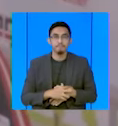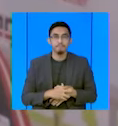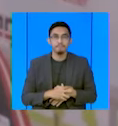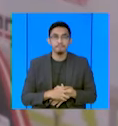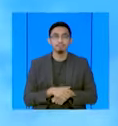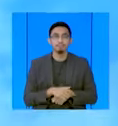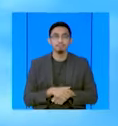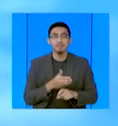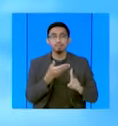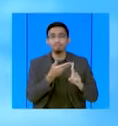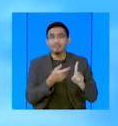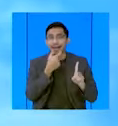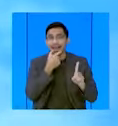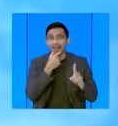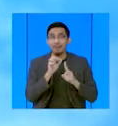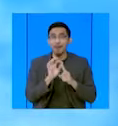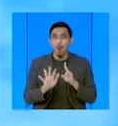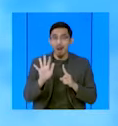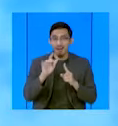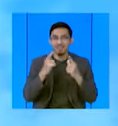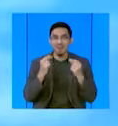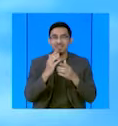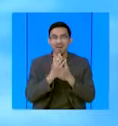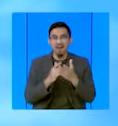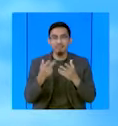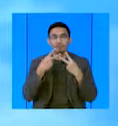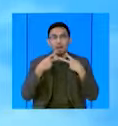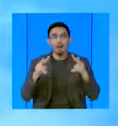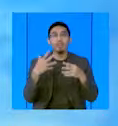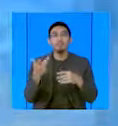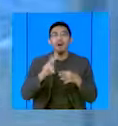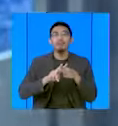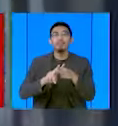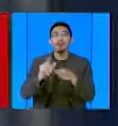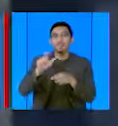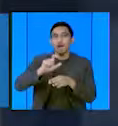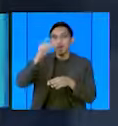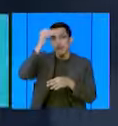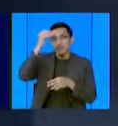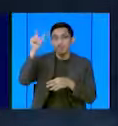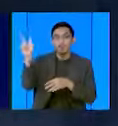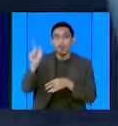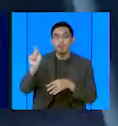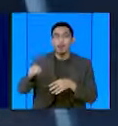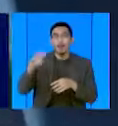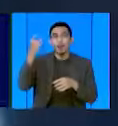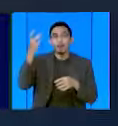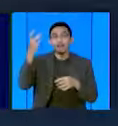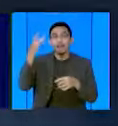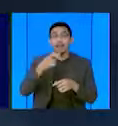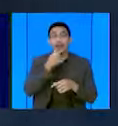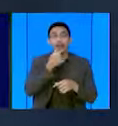iNews melaporkan. Pemirsa, seorang nenek di Pekalongan, Jawa Tengah viral setelah mengantar jamaah calon haji ke Solo menggunakan